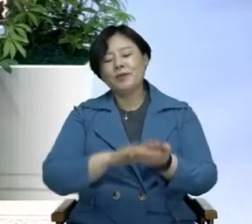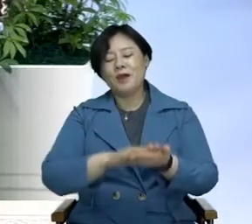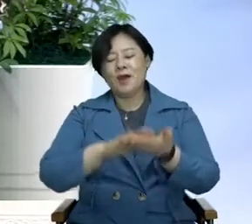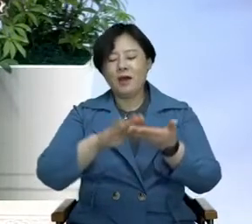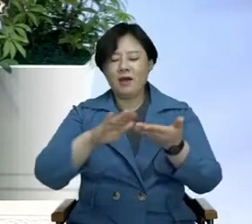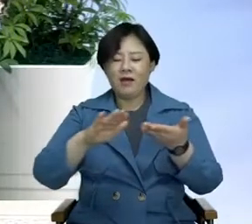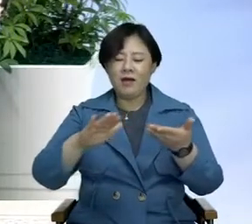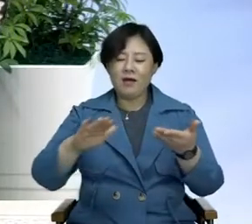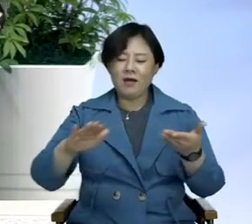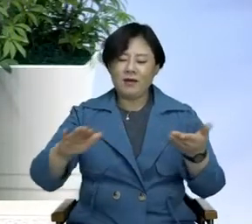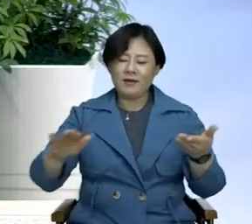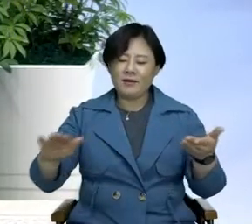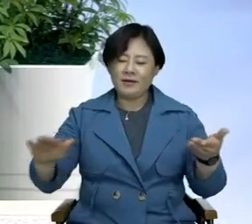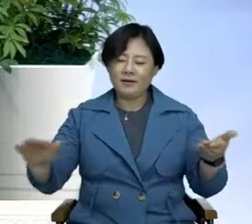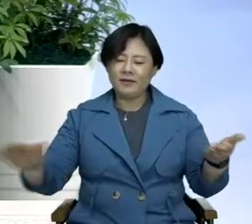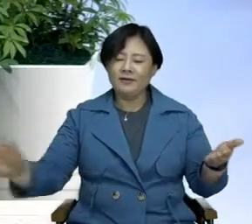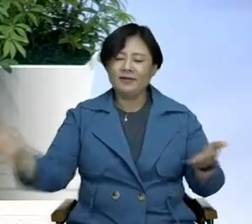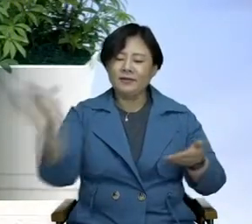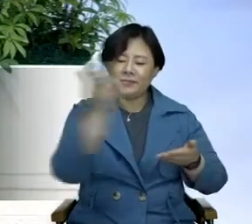선하십니다.